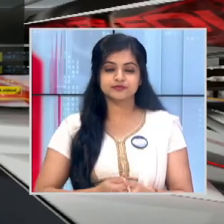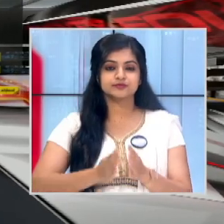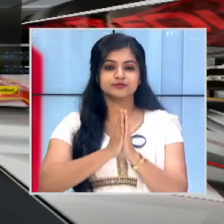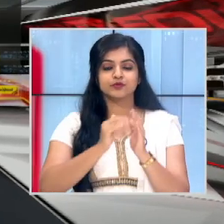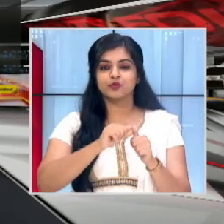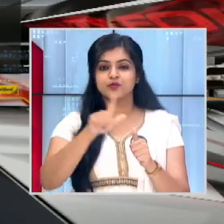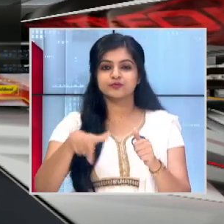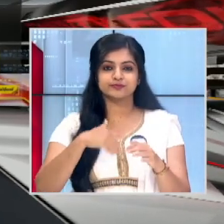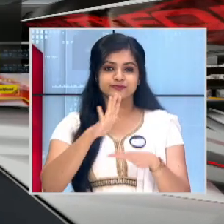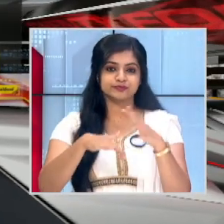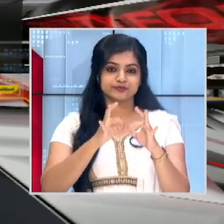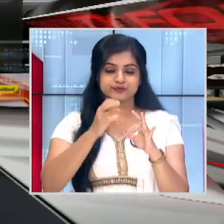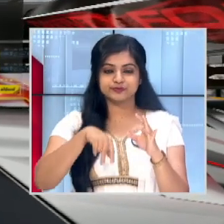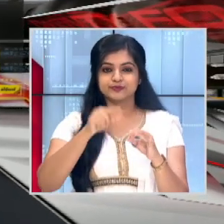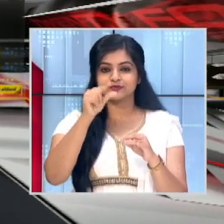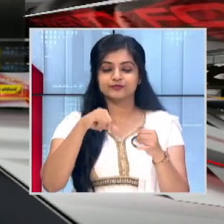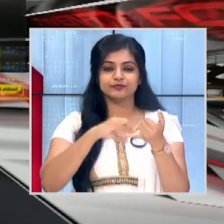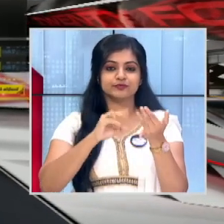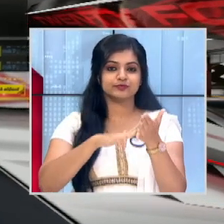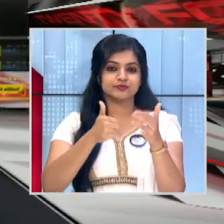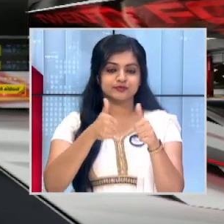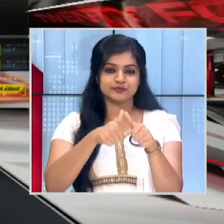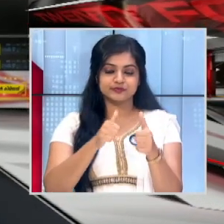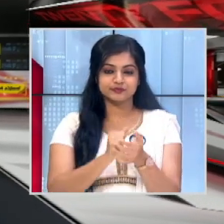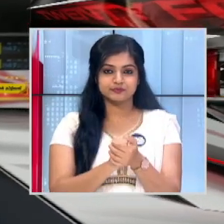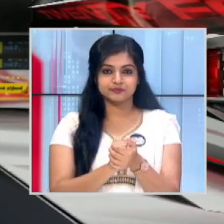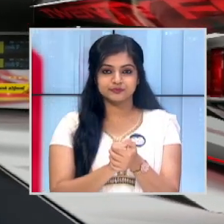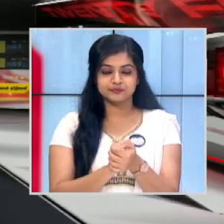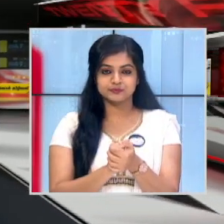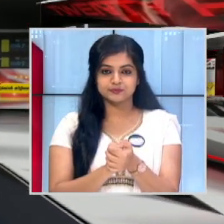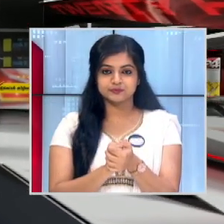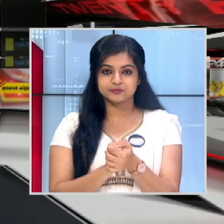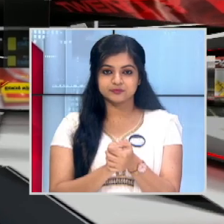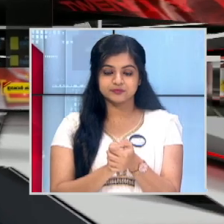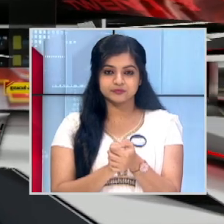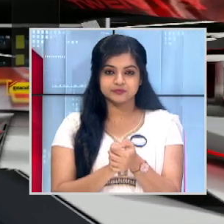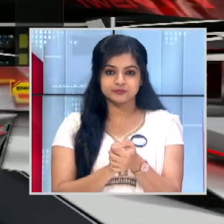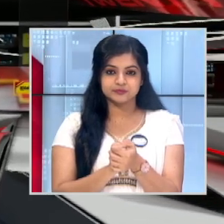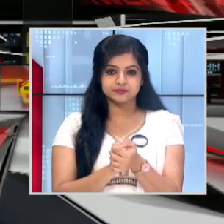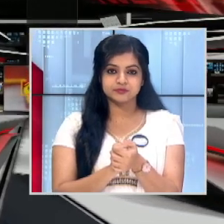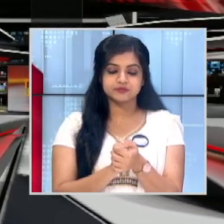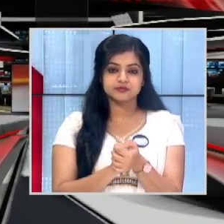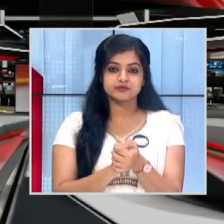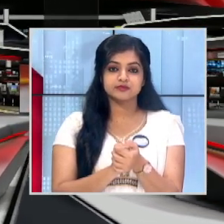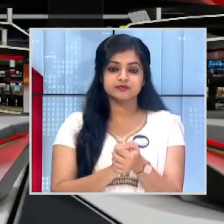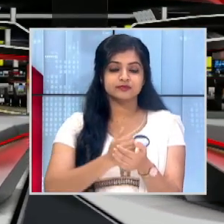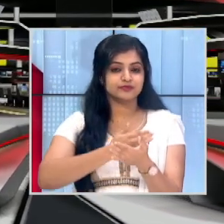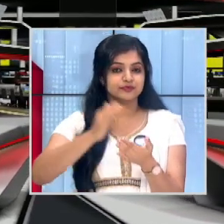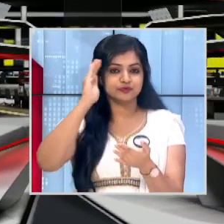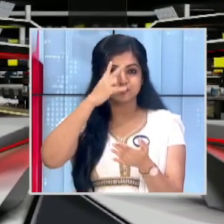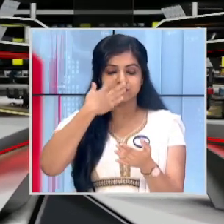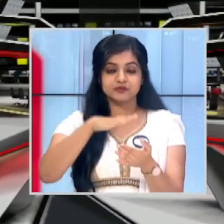നമസ്കാരം എല്ലാ പ്രേക്ഷകർക്കും ഇപ്പോൾ കിട്ടിയതിലേക്ക് സ്വാഗതം. ഞാൻ പ്രവിത ലക്ഷ്മി. എന്നോടൊപ്പം കേൾവി പരിമിതരെ സഹായിക്കാൻ സോന ജറിയും ചേരുന്നു.